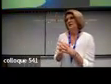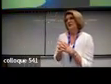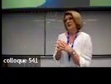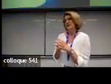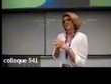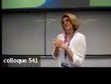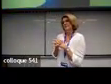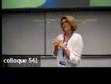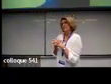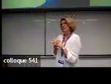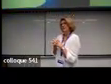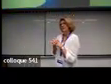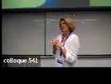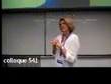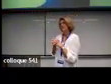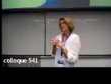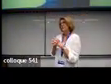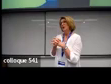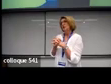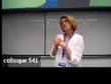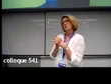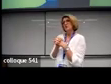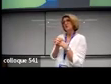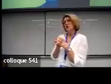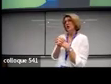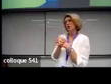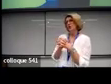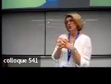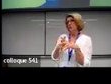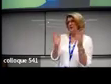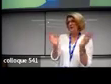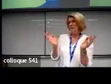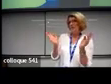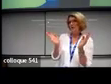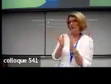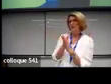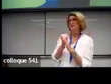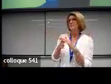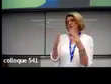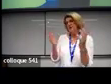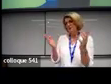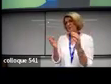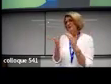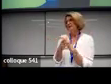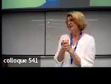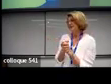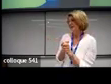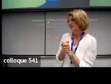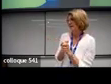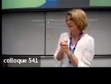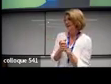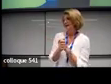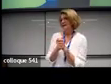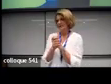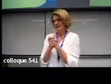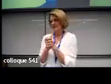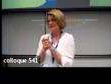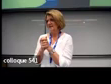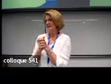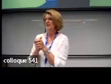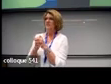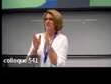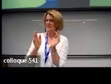Donc, la revue porte sur tout ce qui est produit, tout ce qui était publié en anglais et